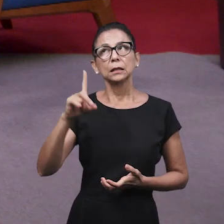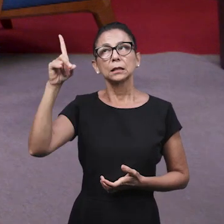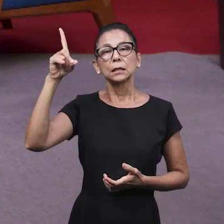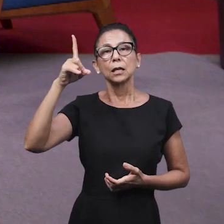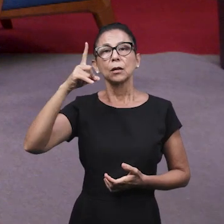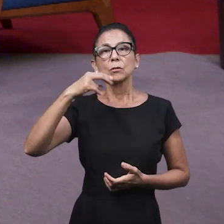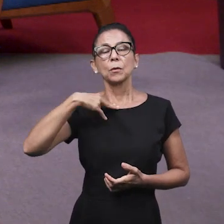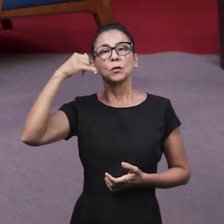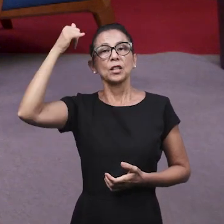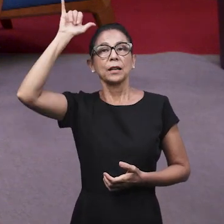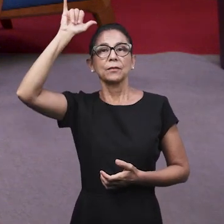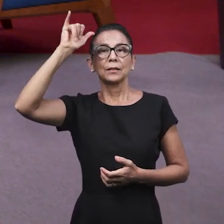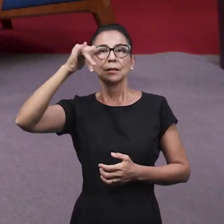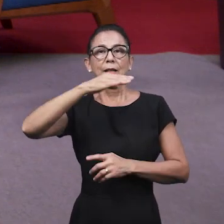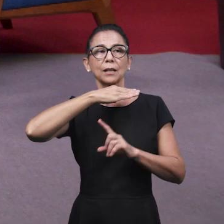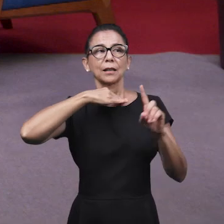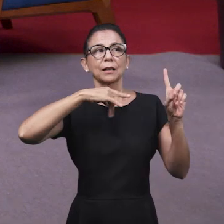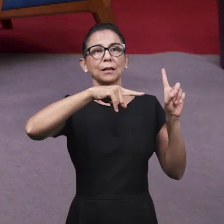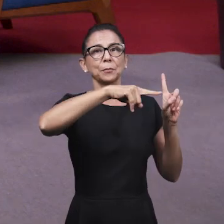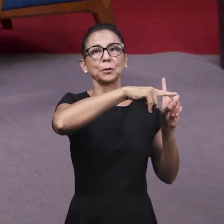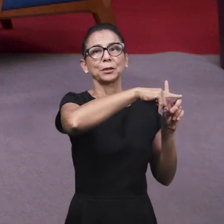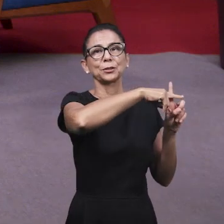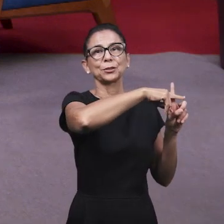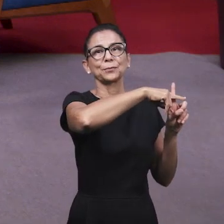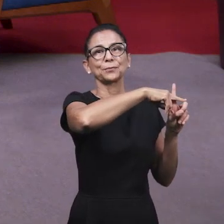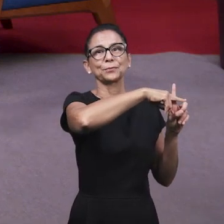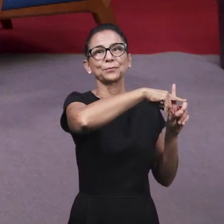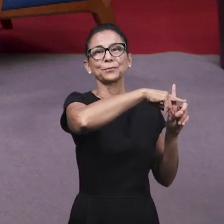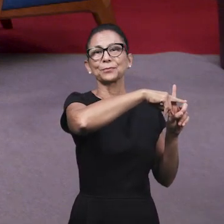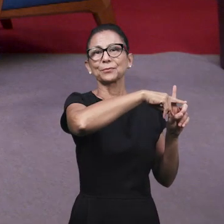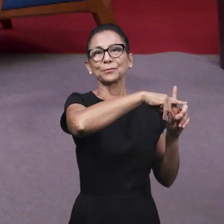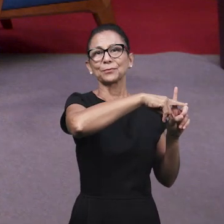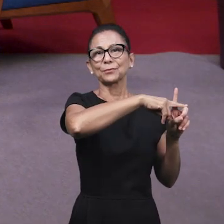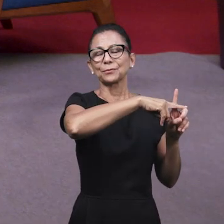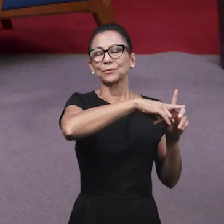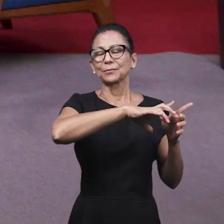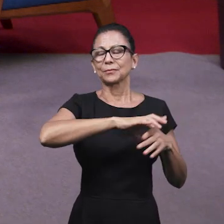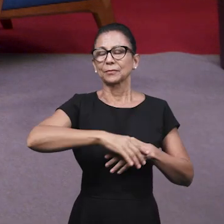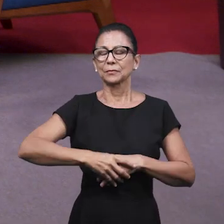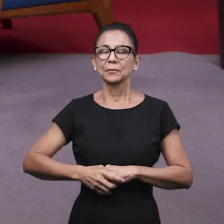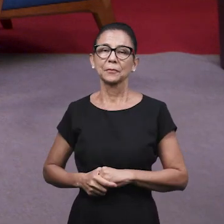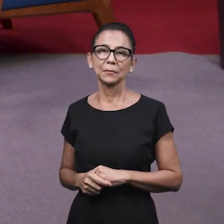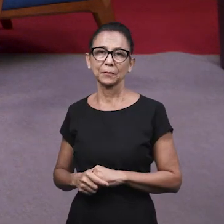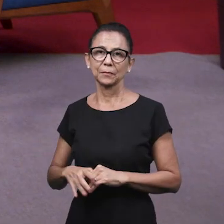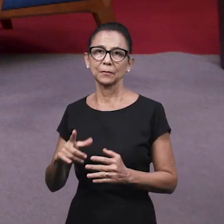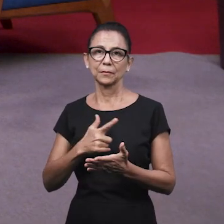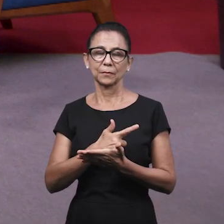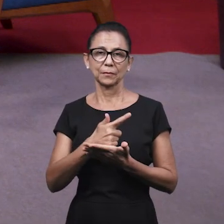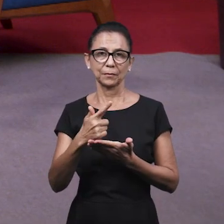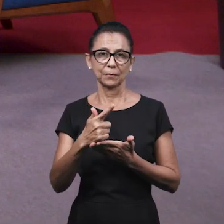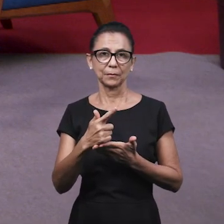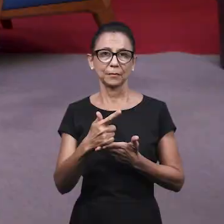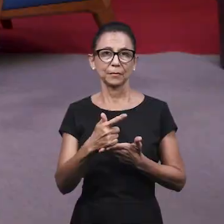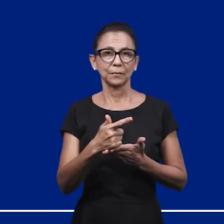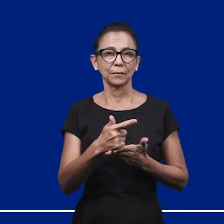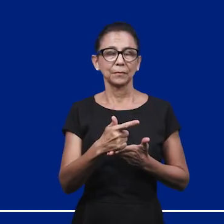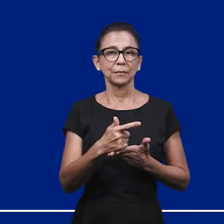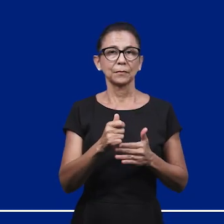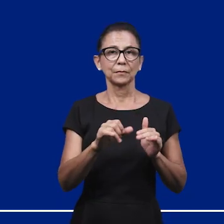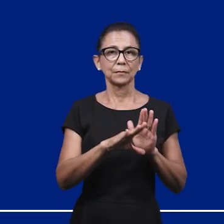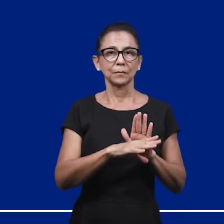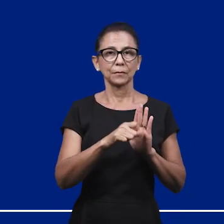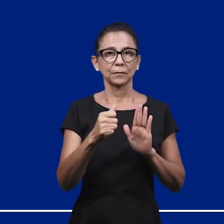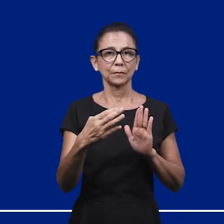verset 14 de la Genèse, la parole dit, Abraham a appelé le nom de cet